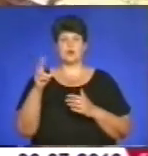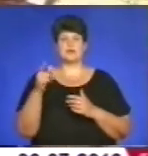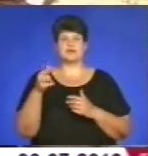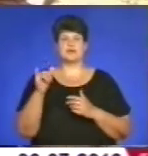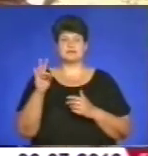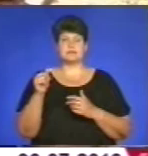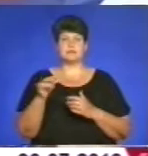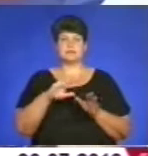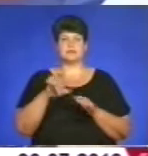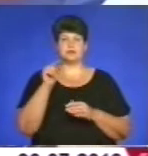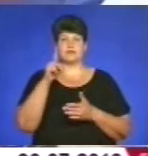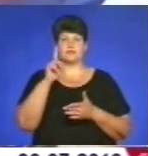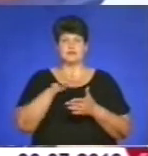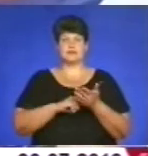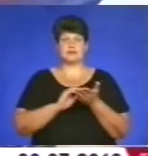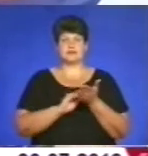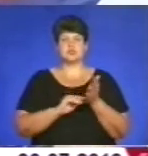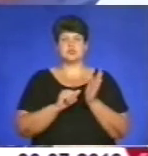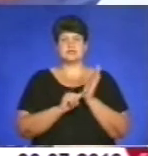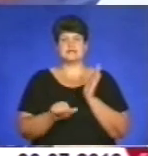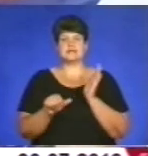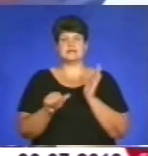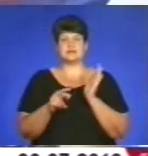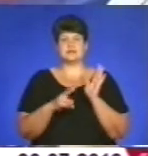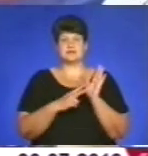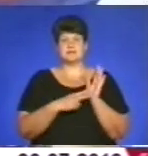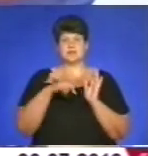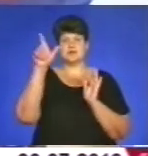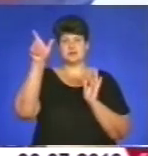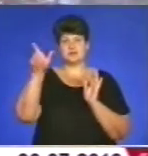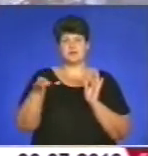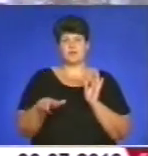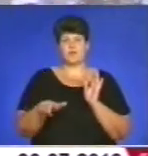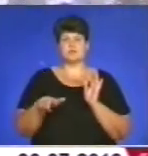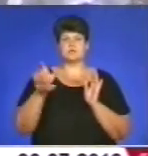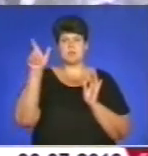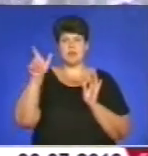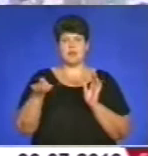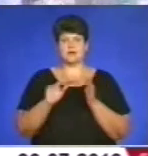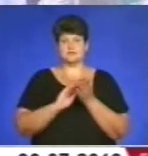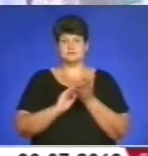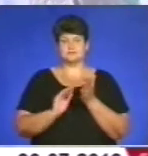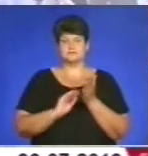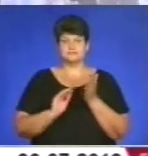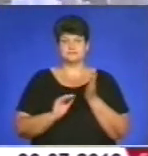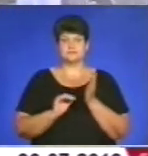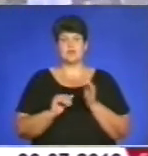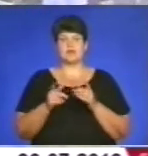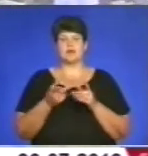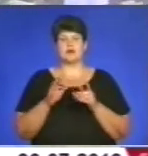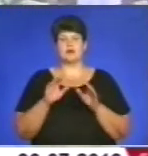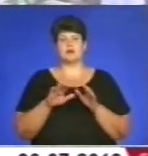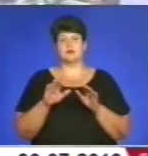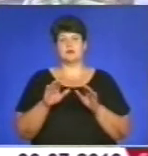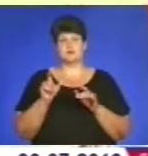свою вірність дружині виклав на 67-метровій шпалерній доріжці. А читачам він залишив більше 10